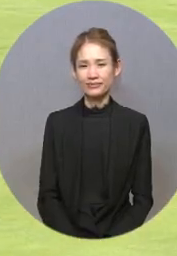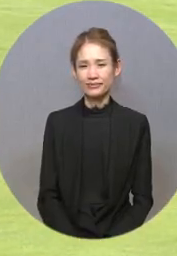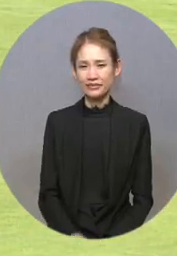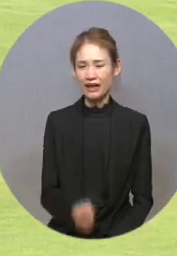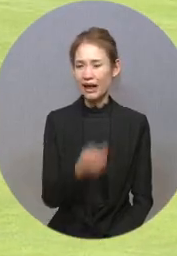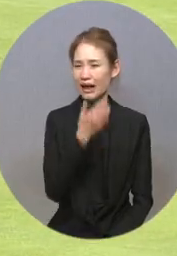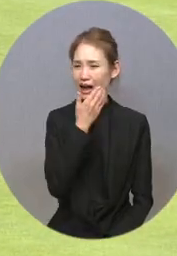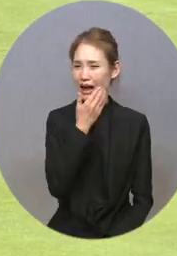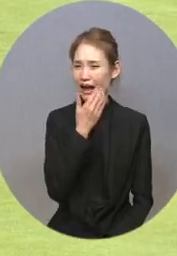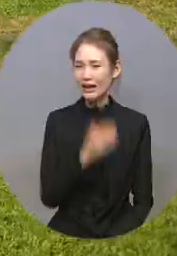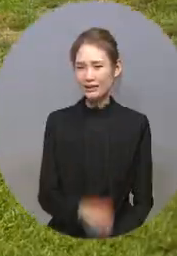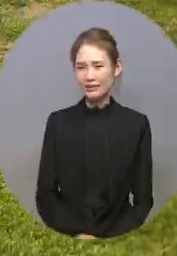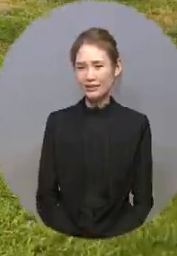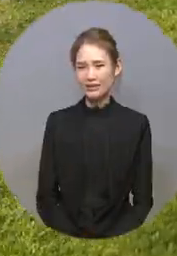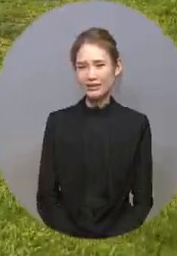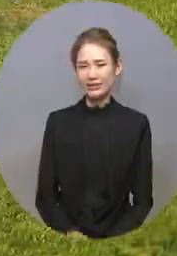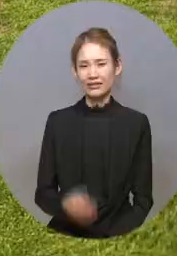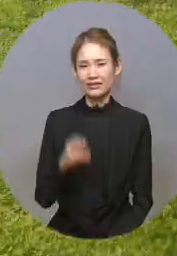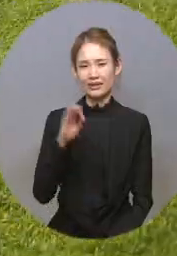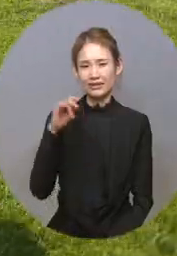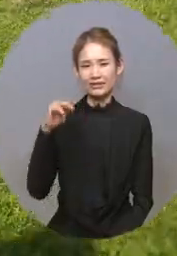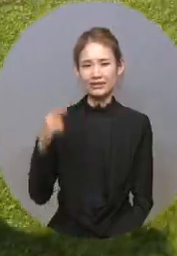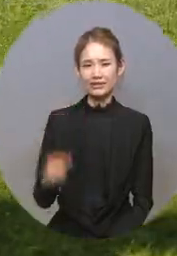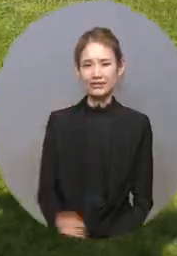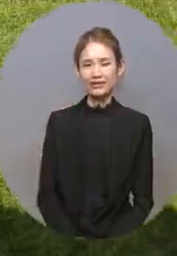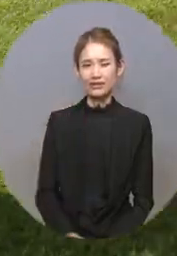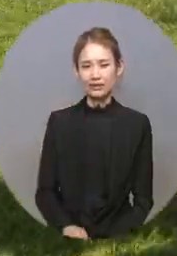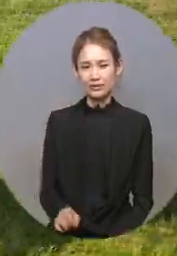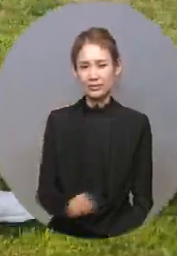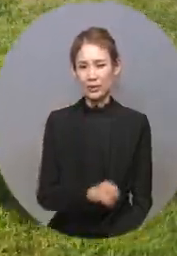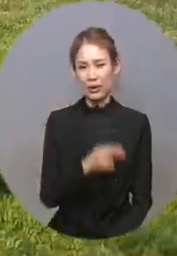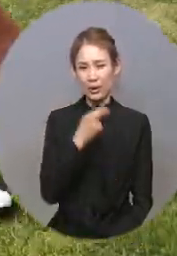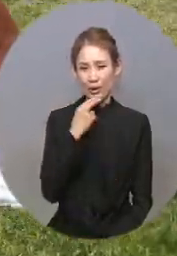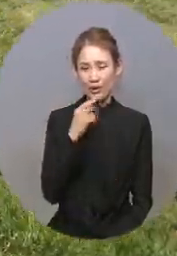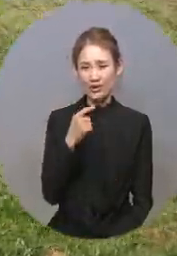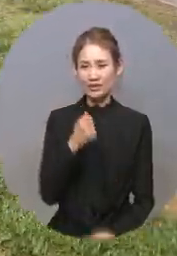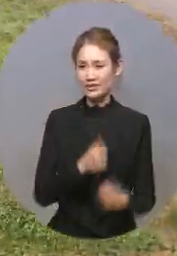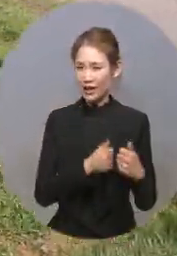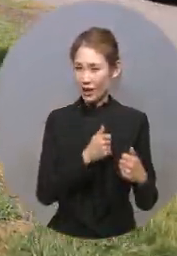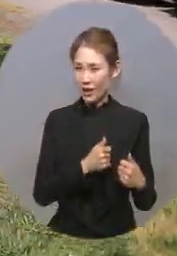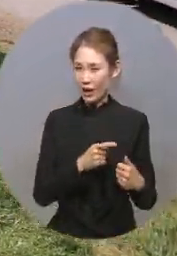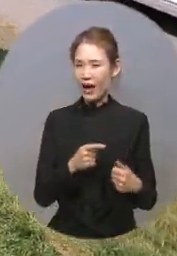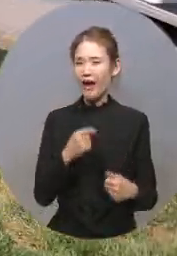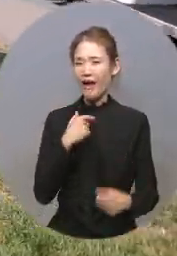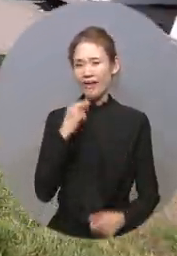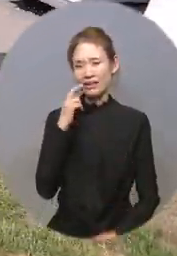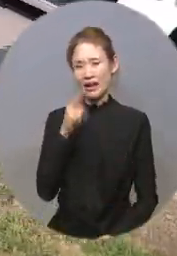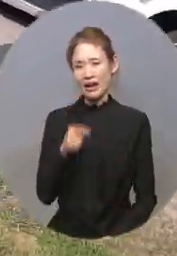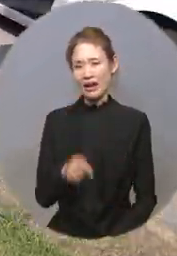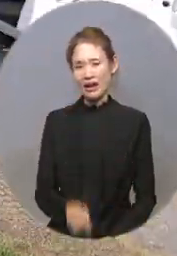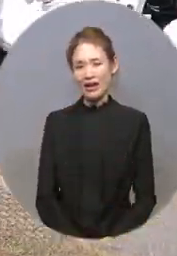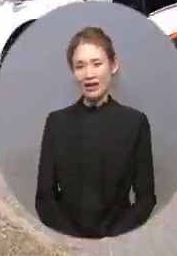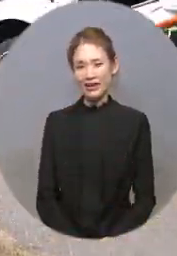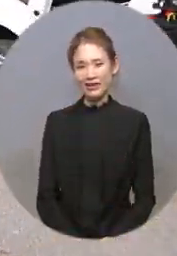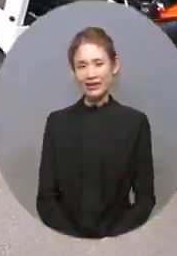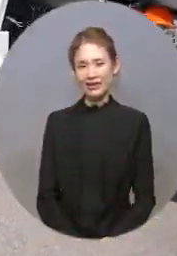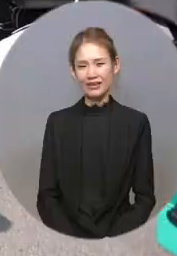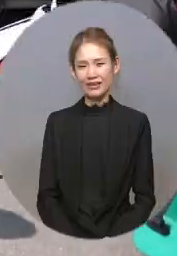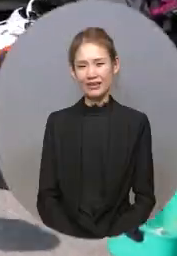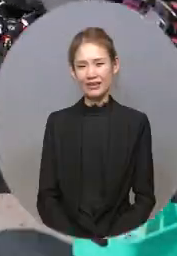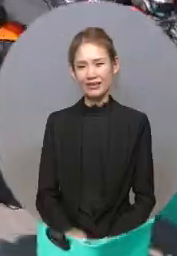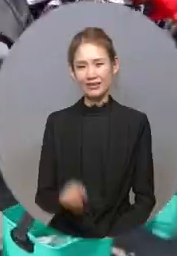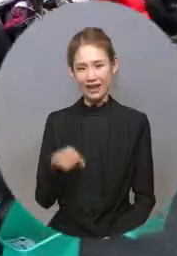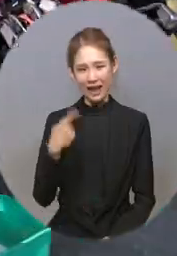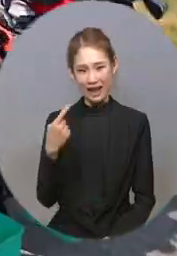아깝다. 나이스. 장난 아니죠? 뭐가? 너희들 실력이? 아니야. 너희들 실력이 장난 아니다. 정말. 대판이다.